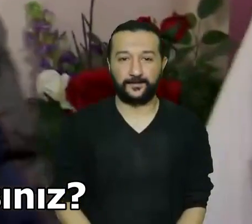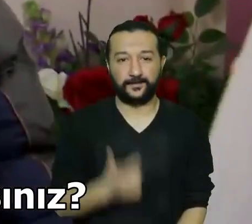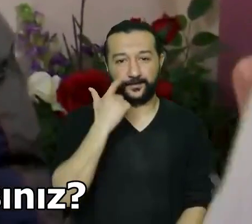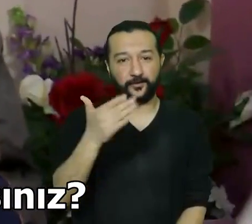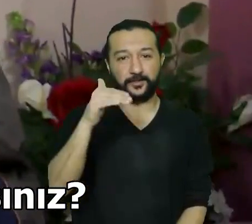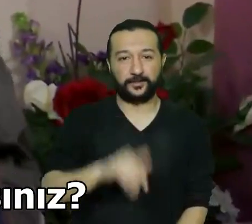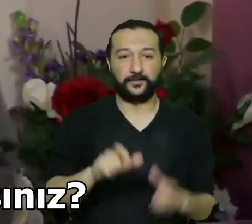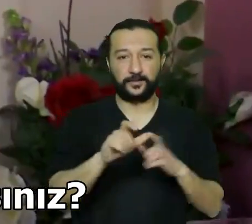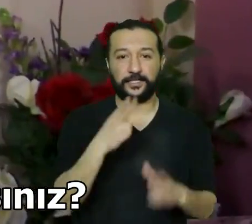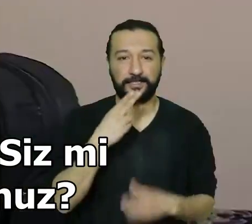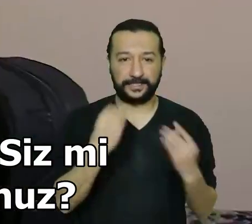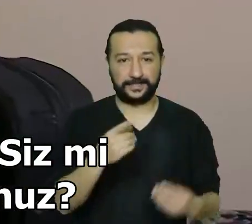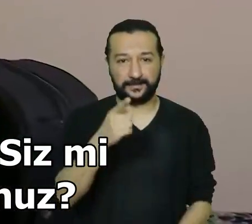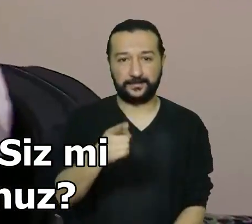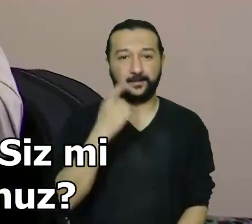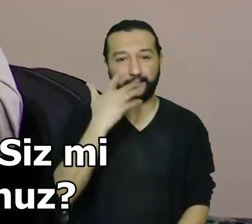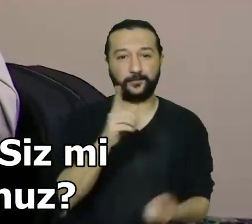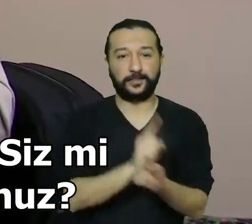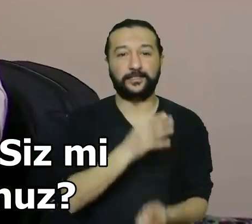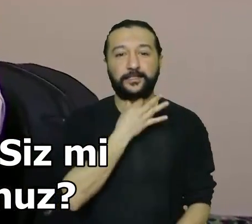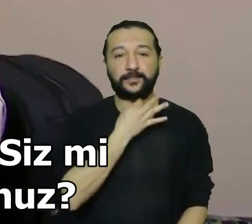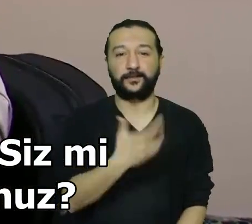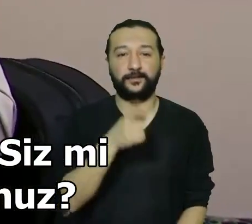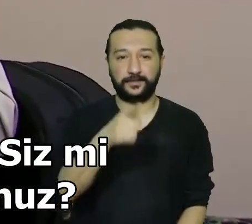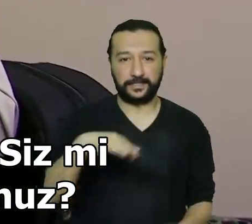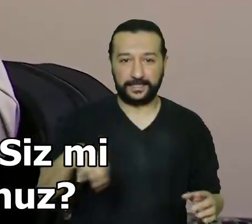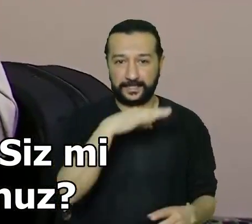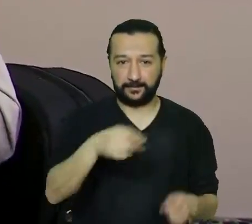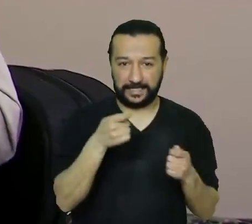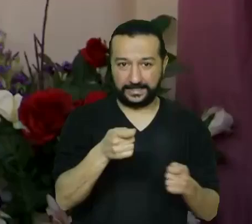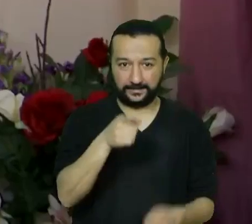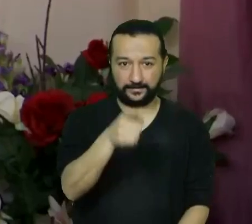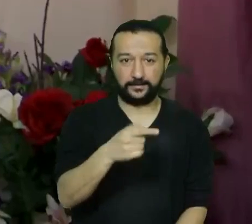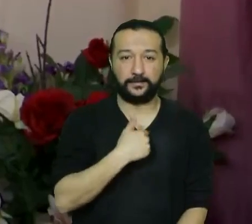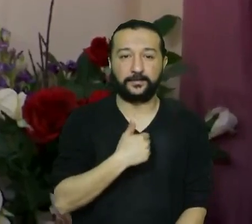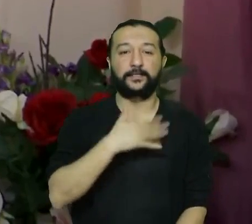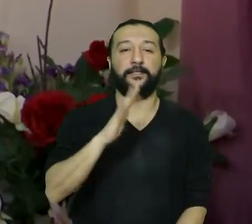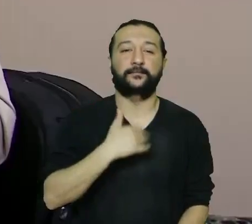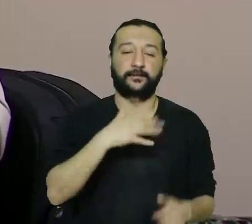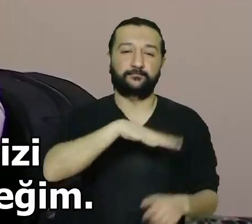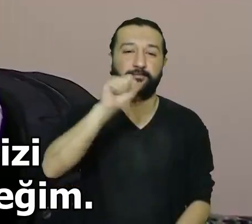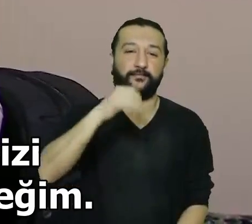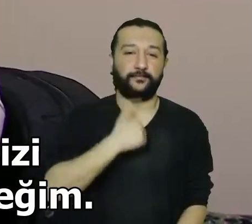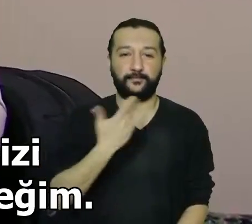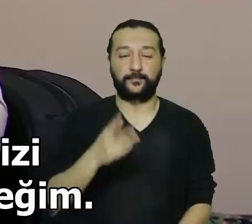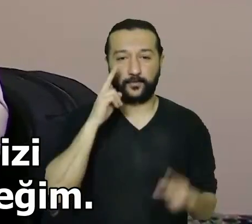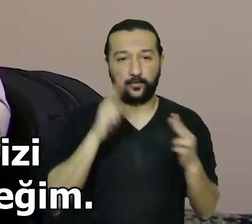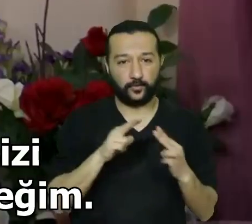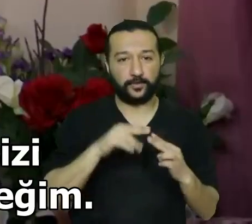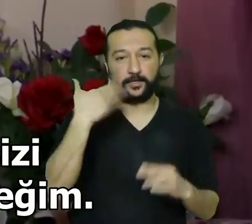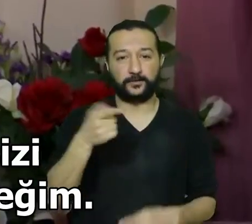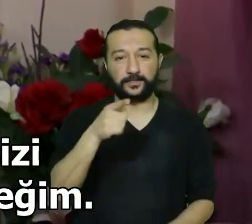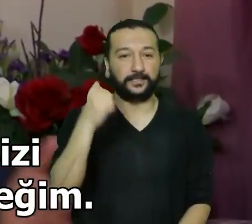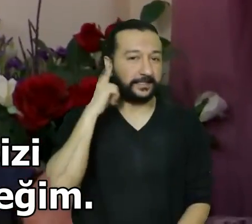Teşekkürler. Hoş geldiniz Suha Hanım, nasılsınız? Hoş bulduk, teşekkür ederim. Siz mi keman dersi almak istiyorsunuz? Yok, ben menajeriyim. Görüşmeden